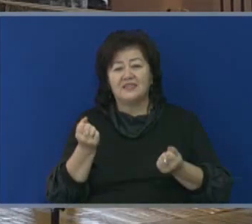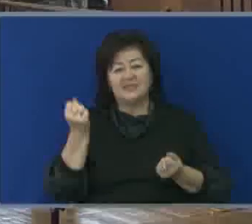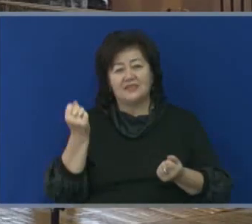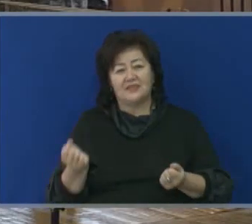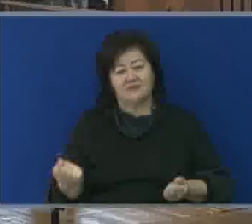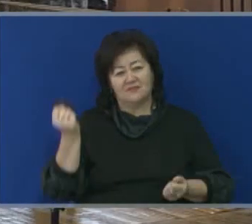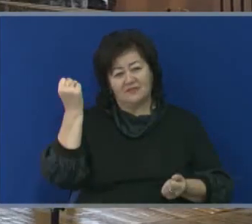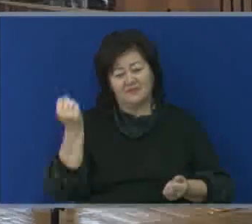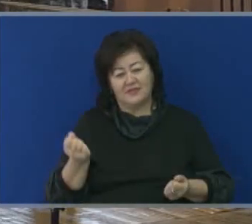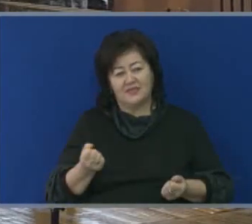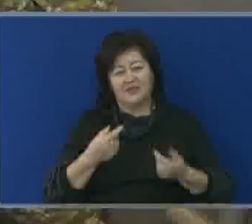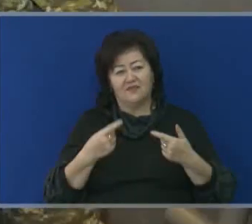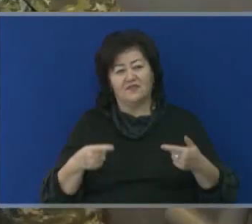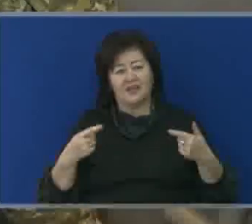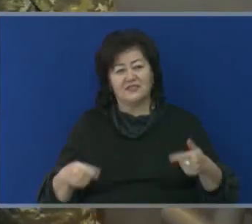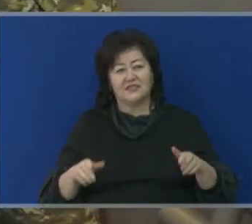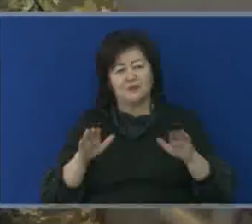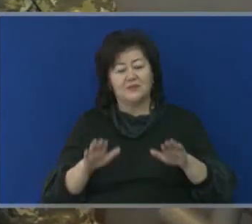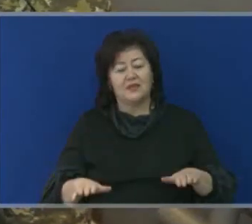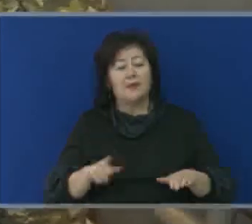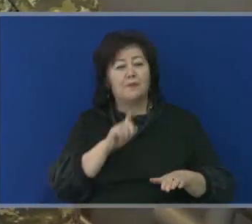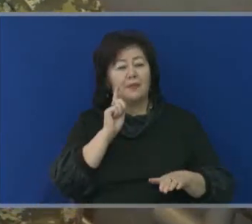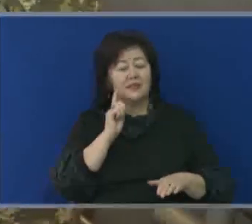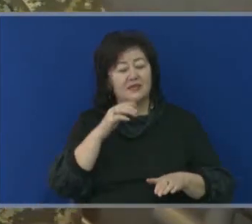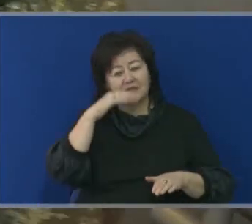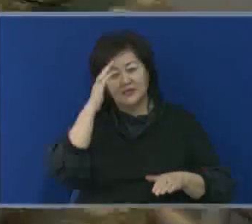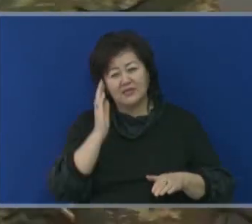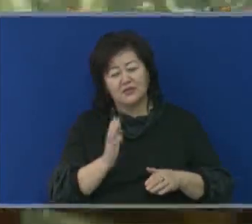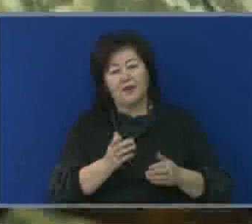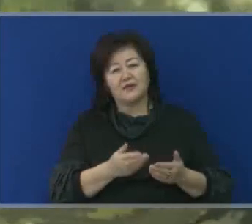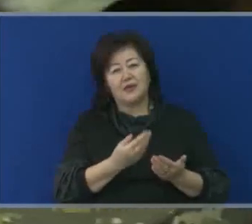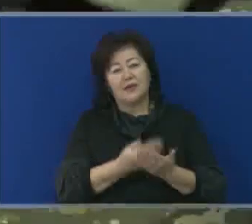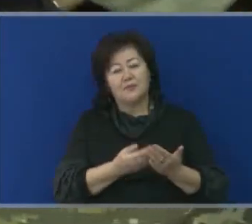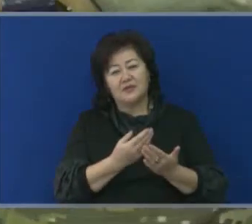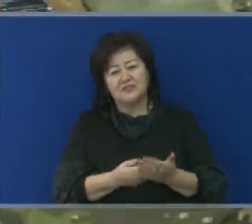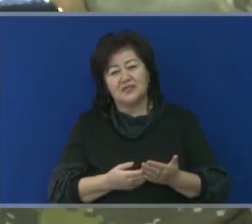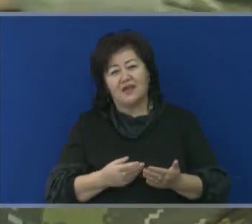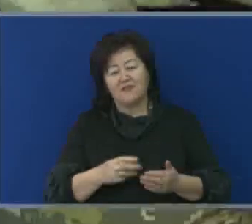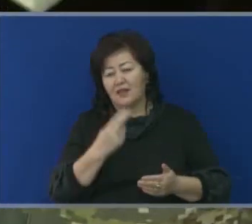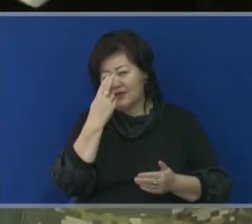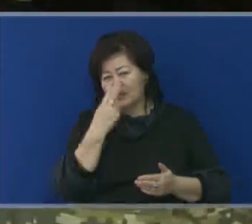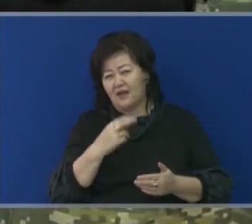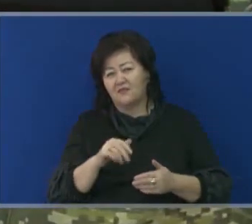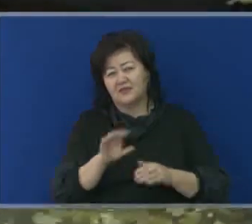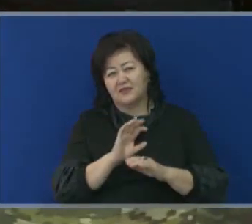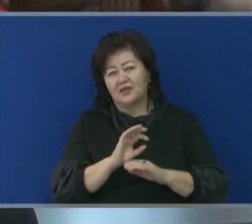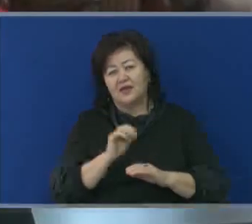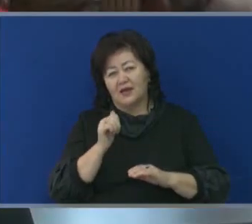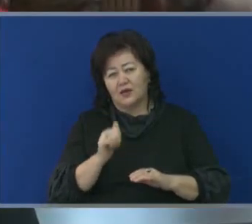что практически во всех видах молодые ребята продемонстрировали хорошие навыки. Их подготовка и стремление к победе была